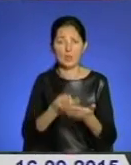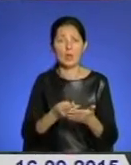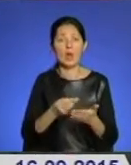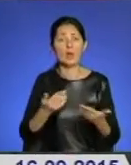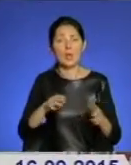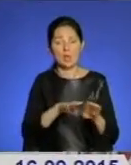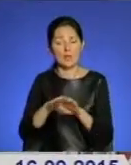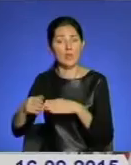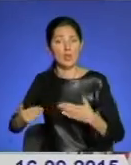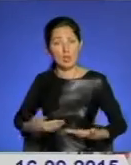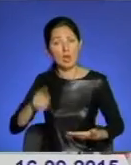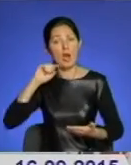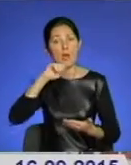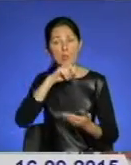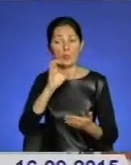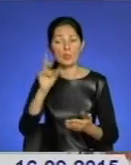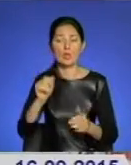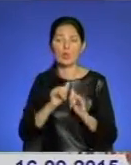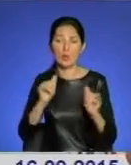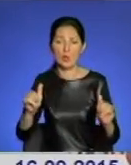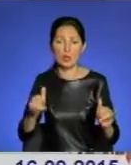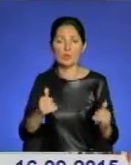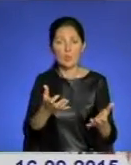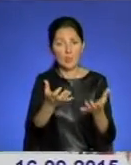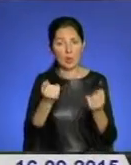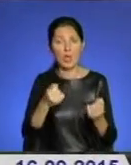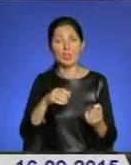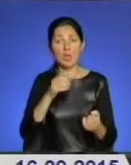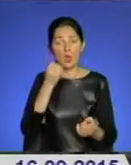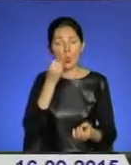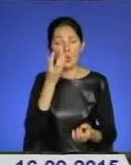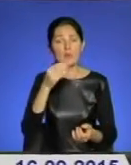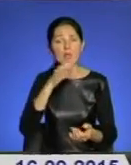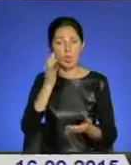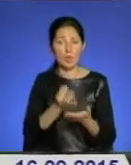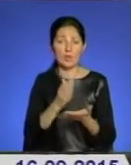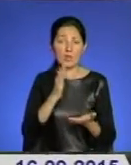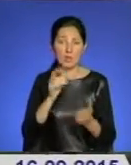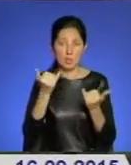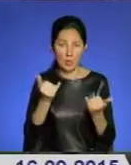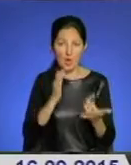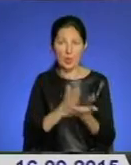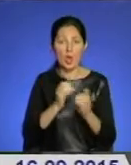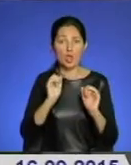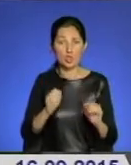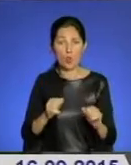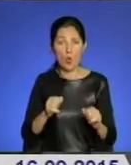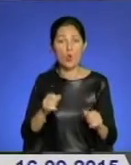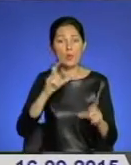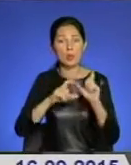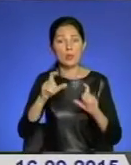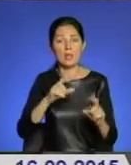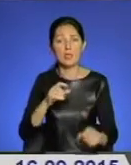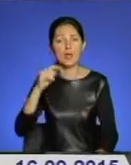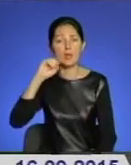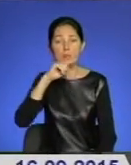прогресу. Переймати прогресивний норвезький досвід відтепер матимуть змогу і студенти економічного університету. Ми започатковуємо саме